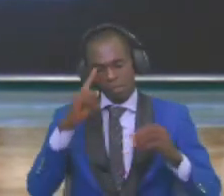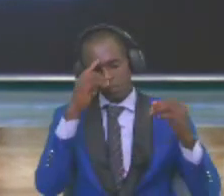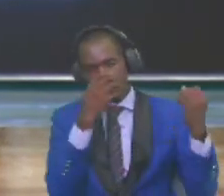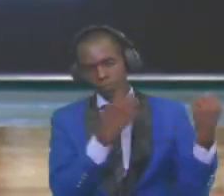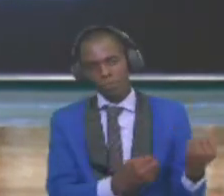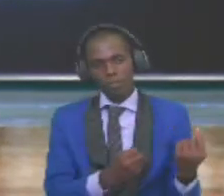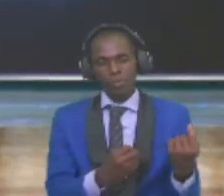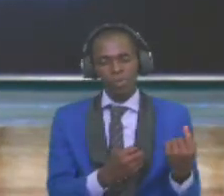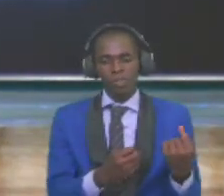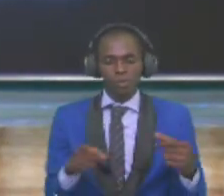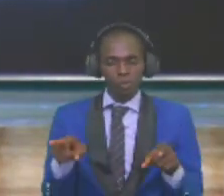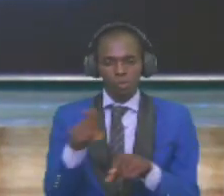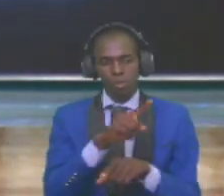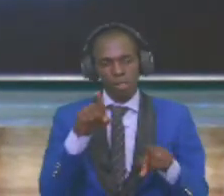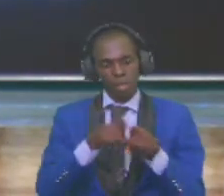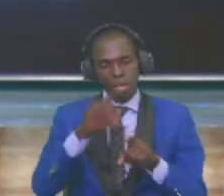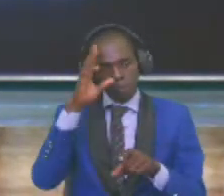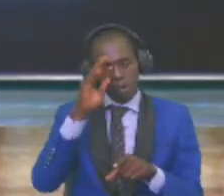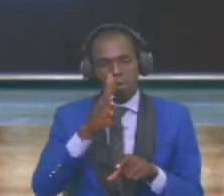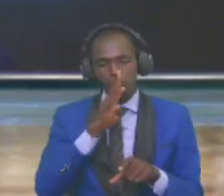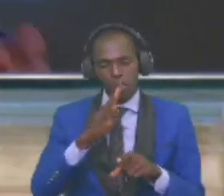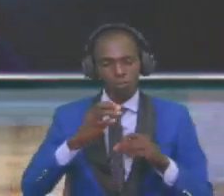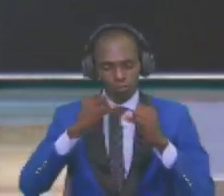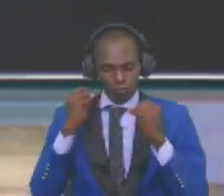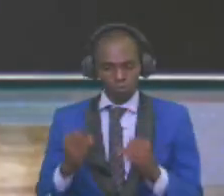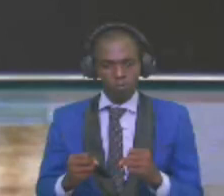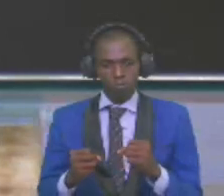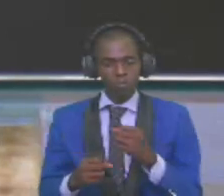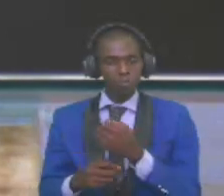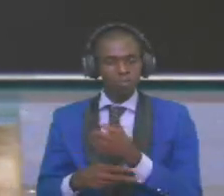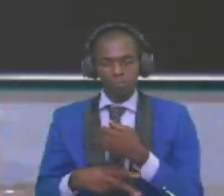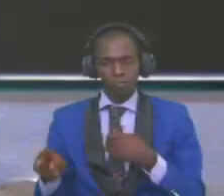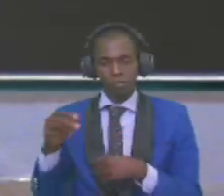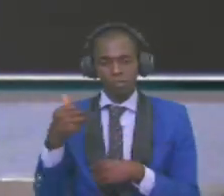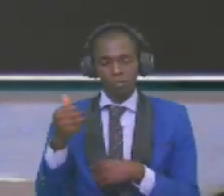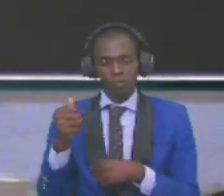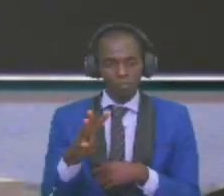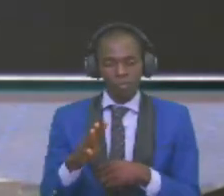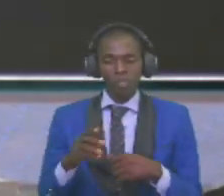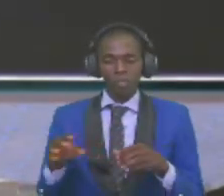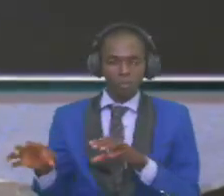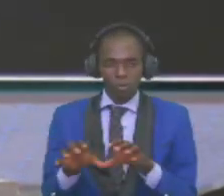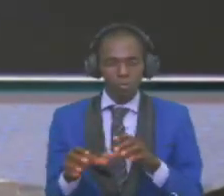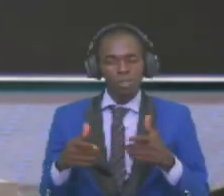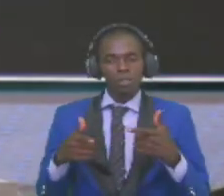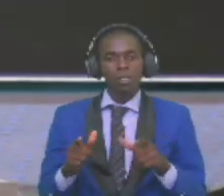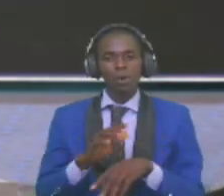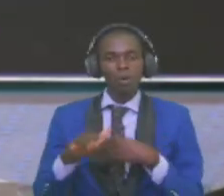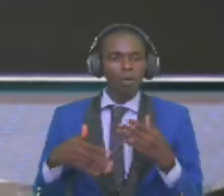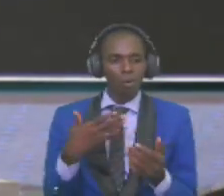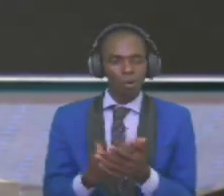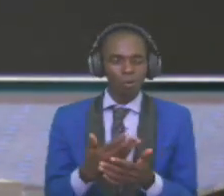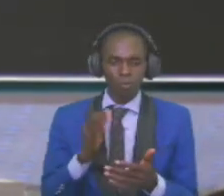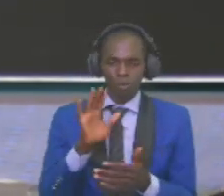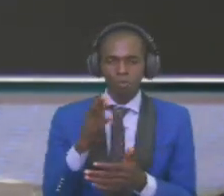soyez des hommes fortifiée vous verser 14 est il que tout ce que vous faites